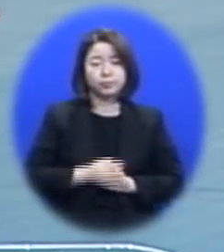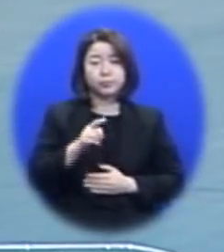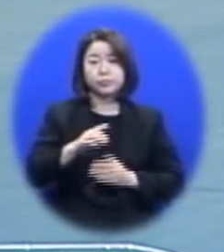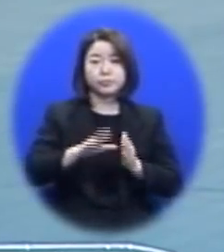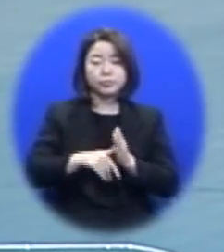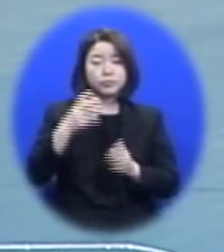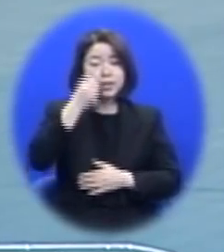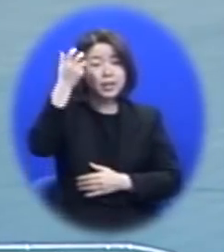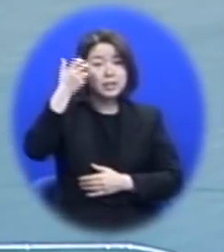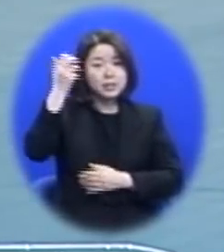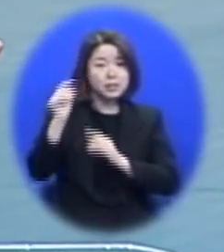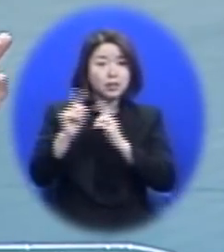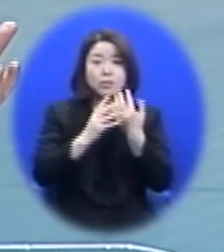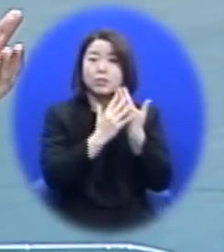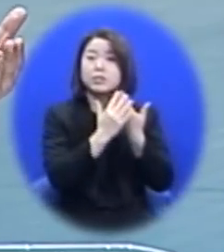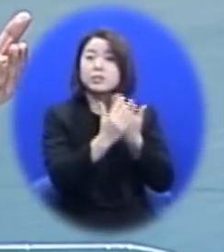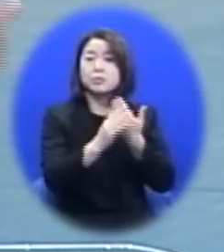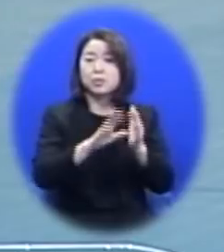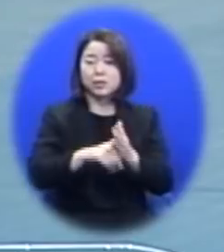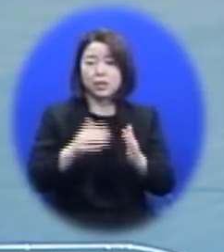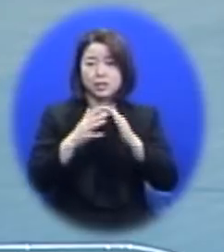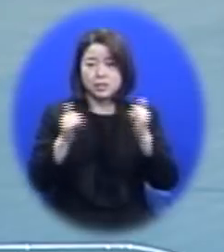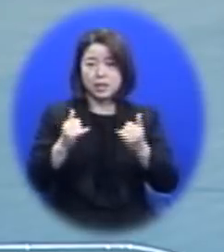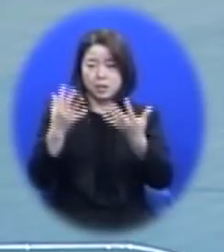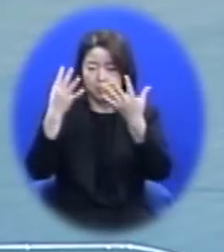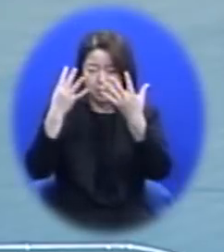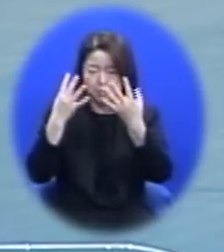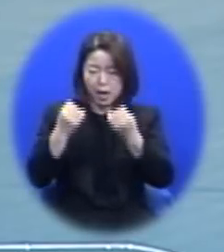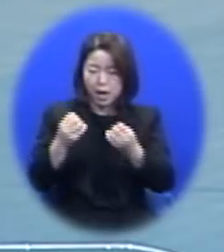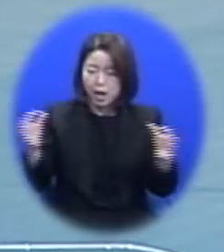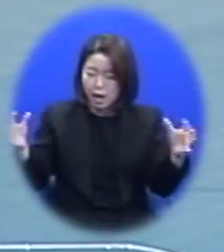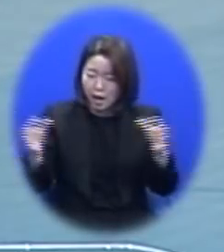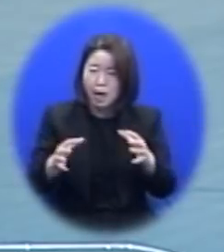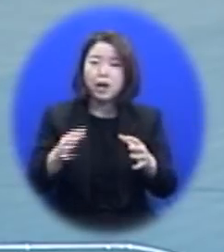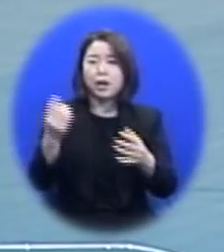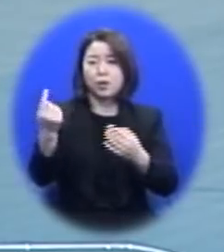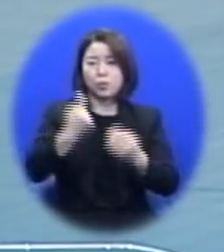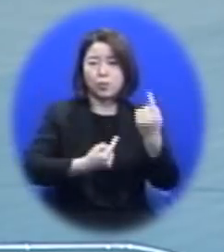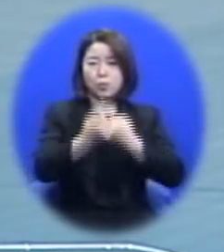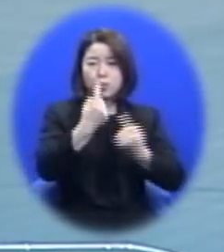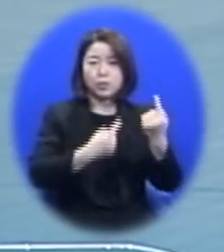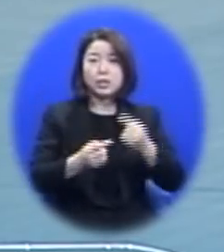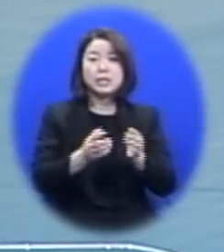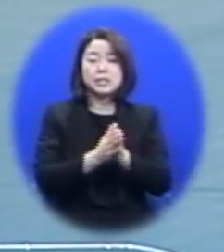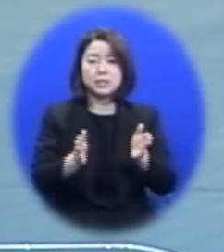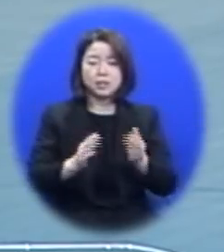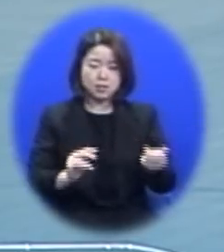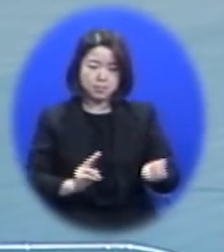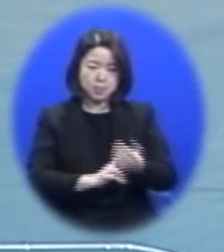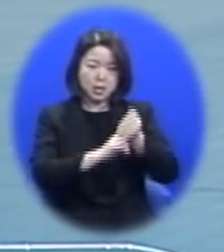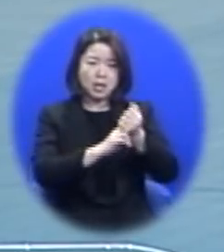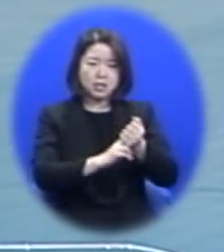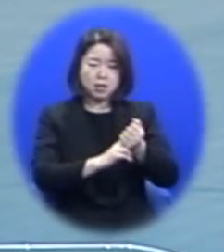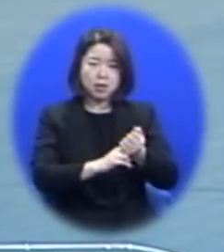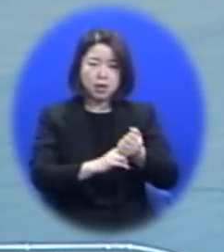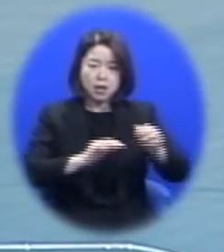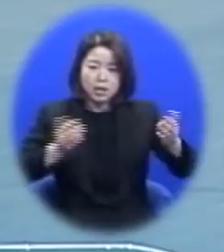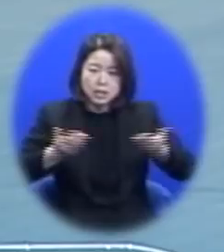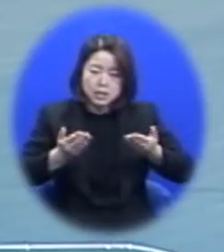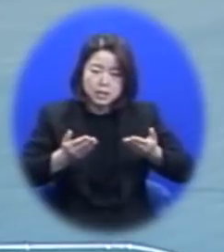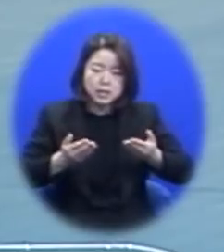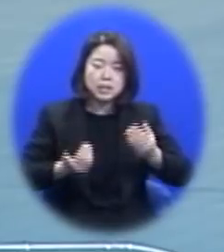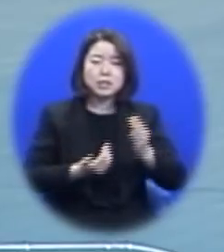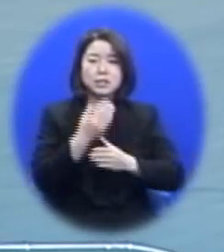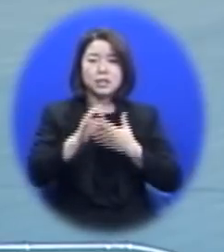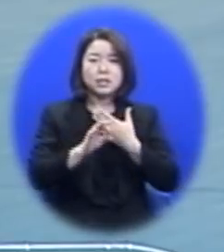그때 성령 집회 때 사람들이 많이 모이기 시작했습니다. 기적이 일어나고 이적이 나타나면 사람들이 많이